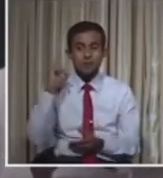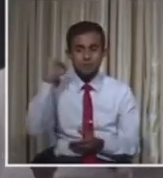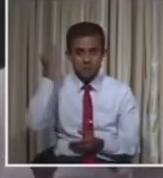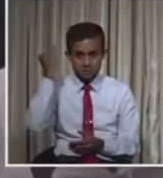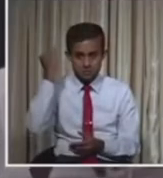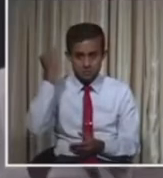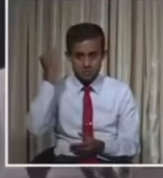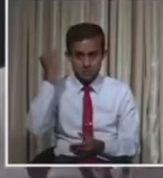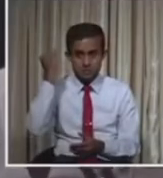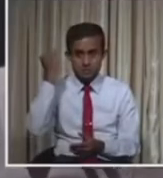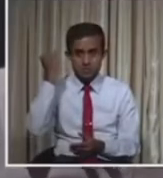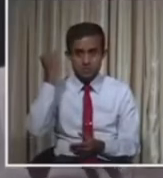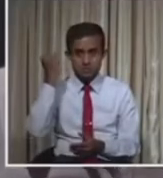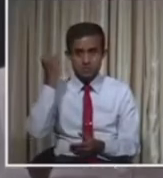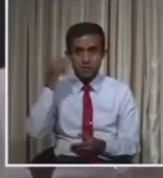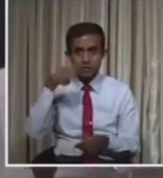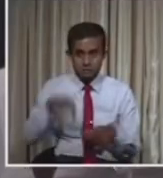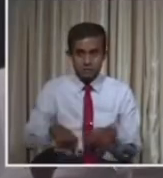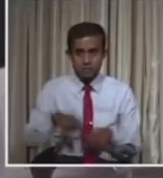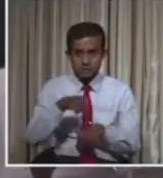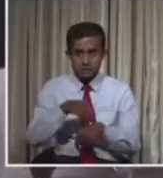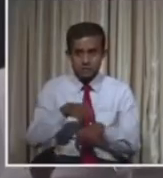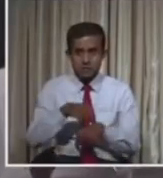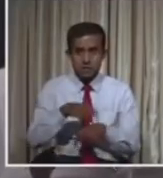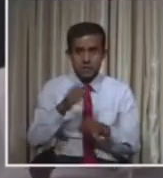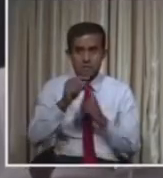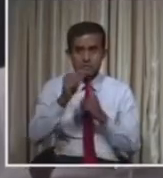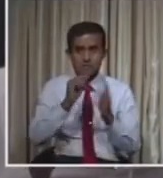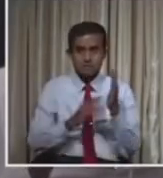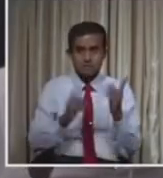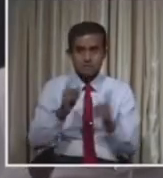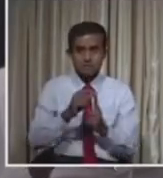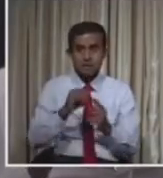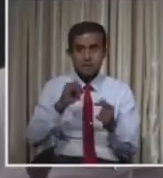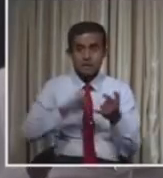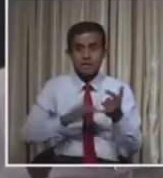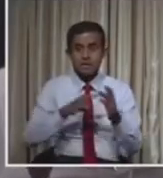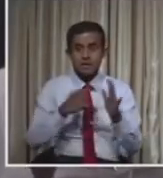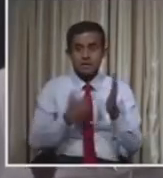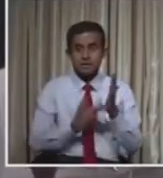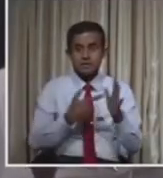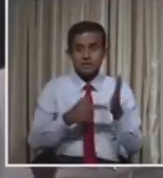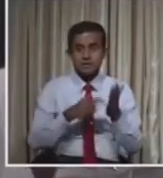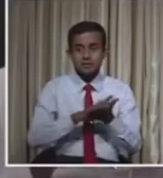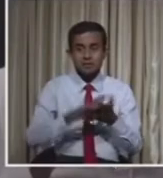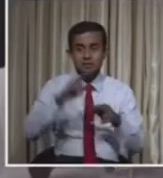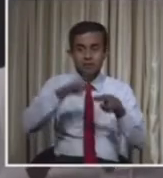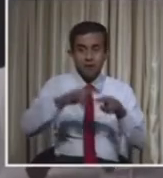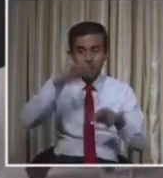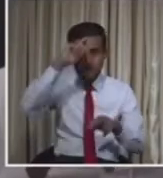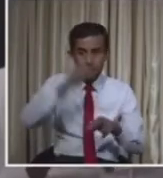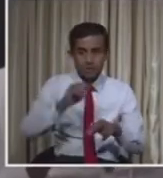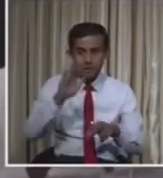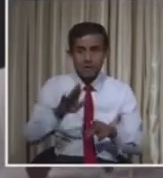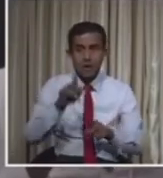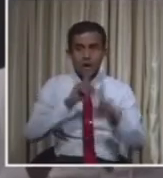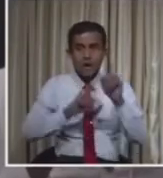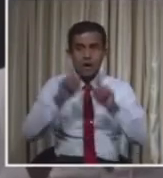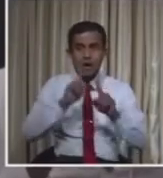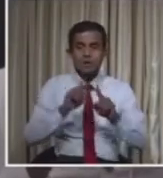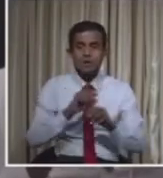හමුදාපතිතුමා වත්මන් පාර්ලිමේන්තු මන්ත්‍රී සරත් පොන්සේක මැතිතුමාගේ කතාවට